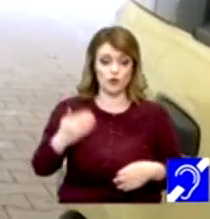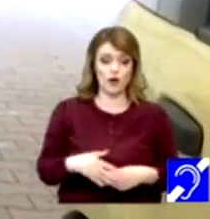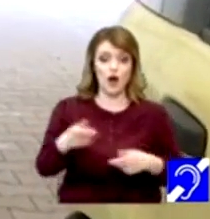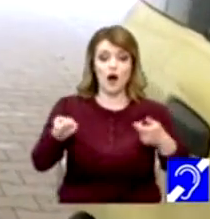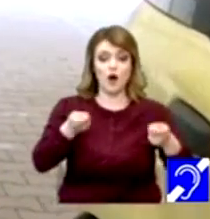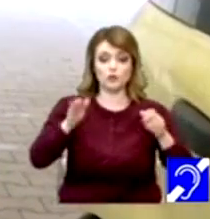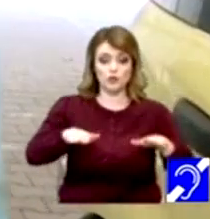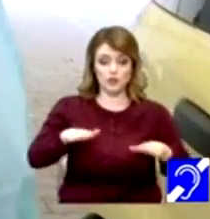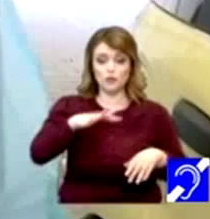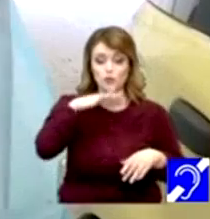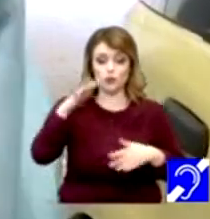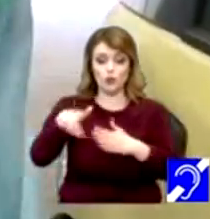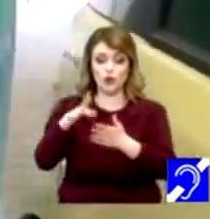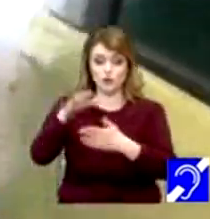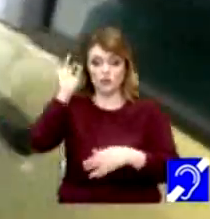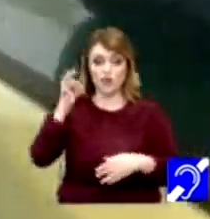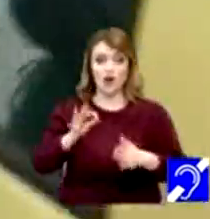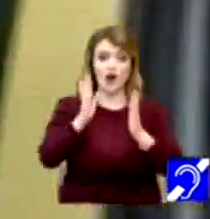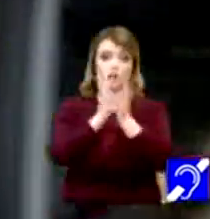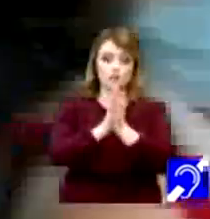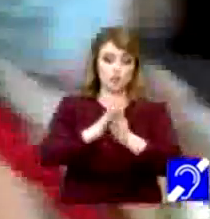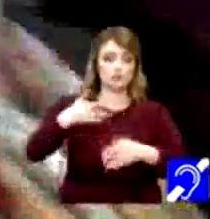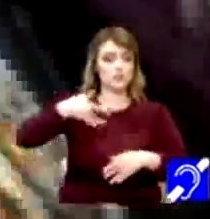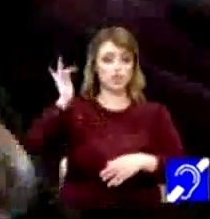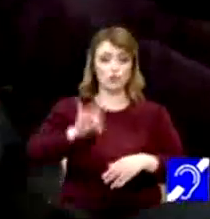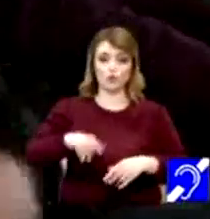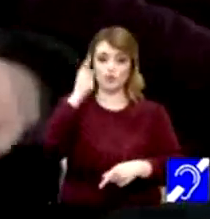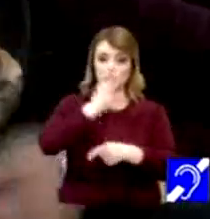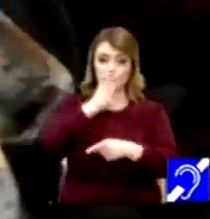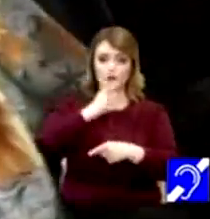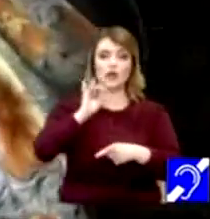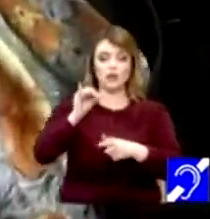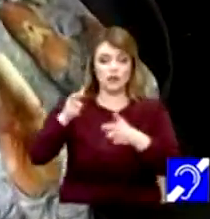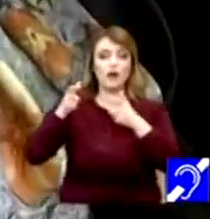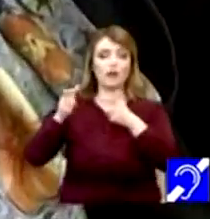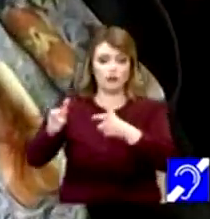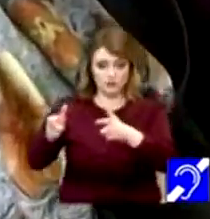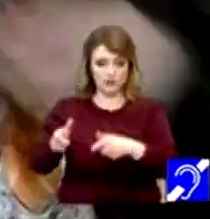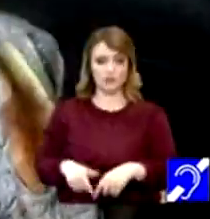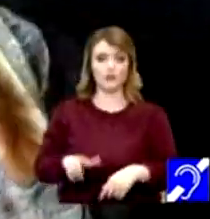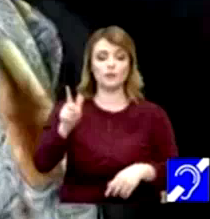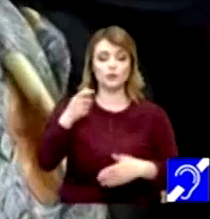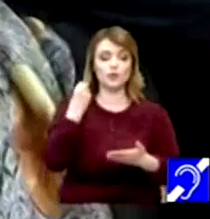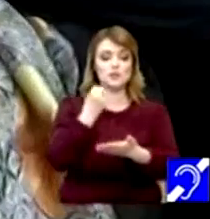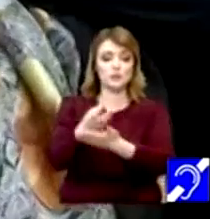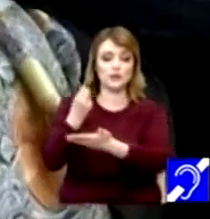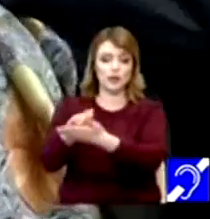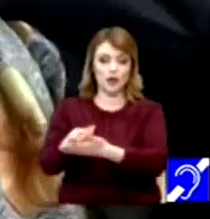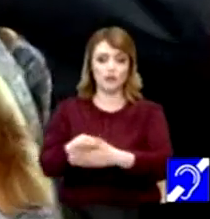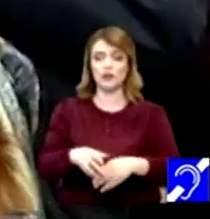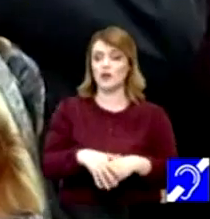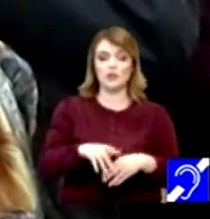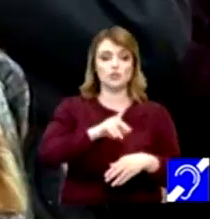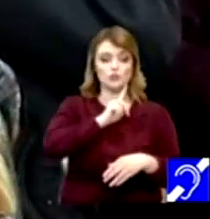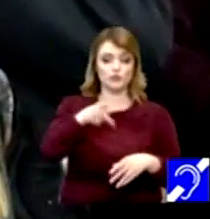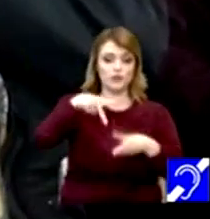autoritățile locale din mai multe regiuni au cerut restricții dure, chiar și carantină totală, pentru că spitalele să nu intre în